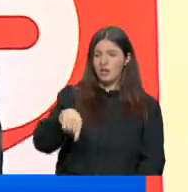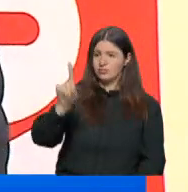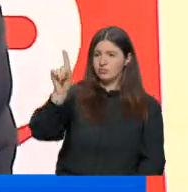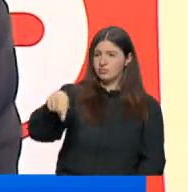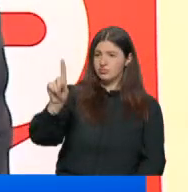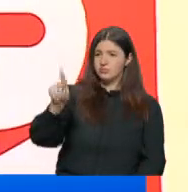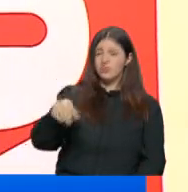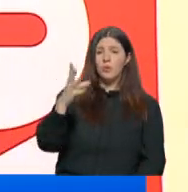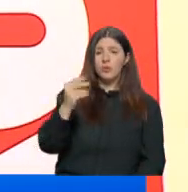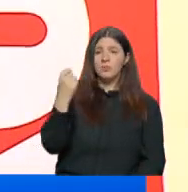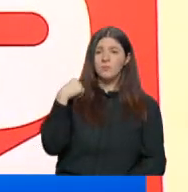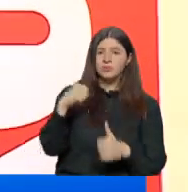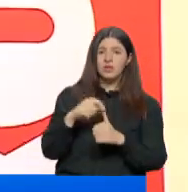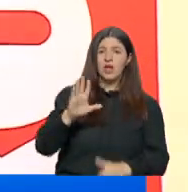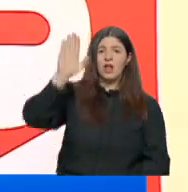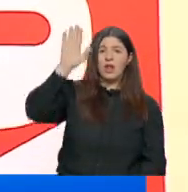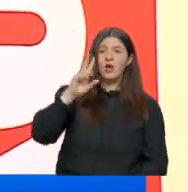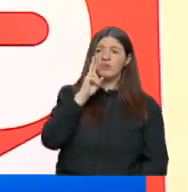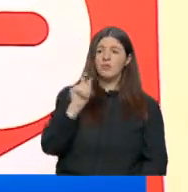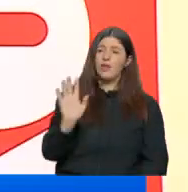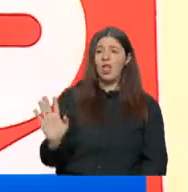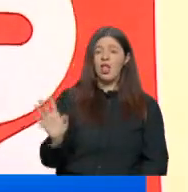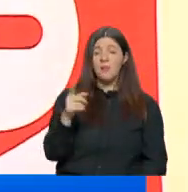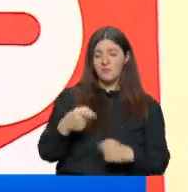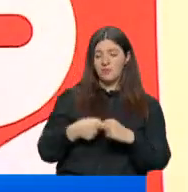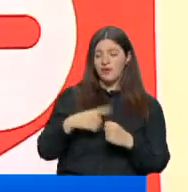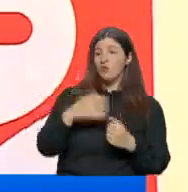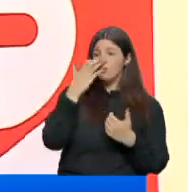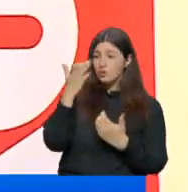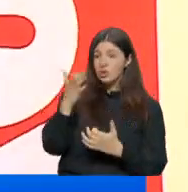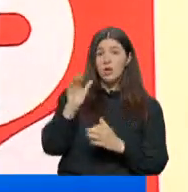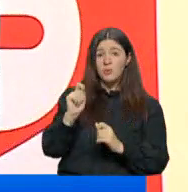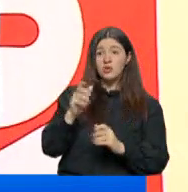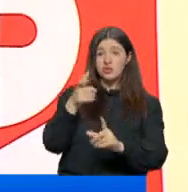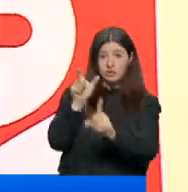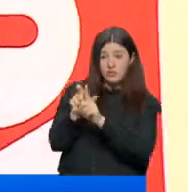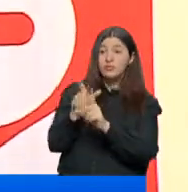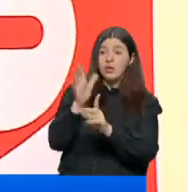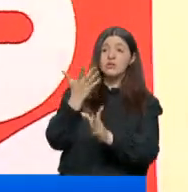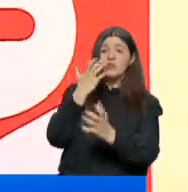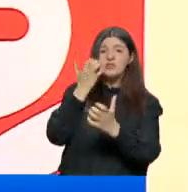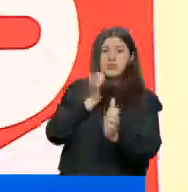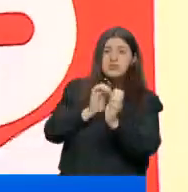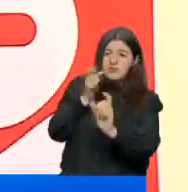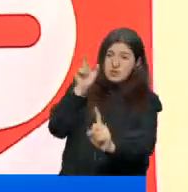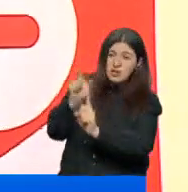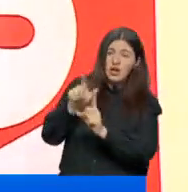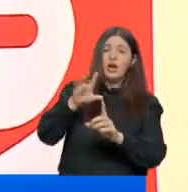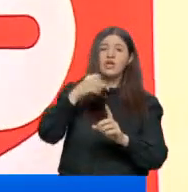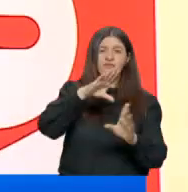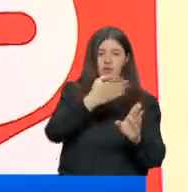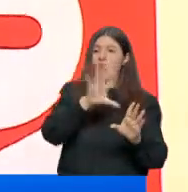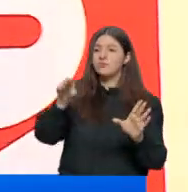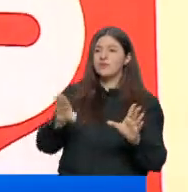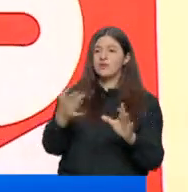makinesi olduğunuzu bir kez daha göstermiş oldu. Geçen hafta hani savunuyorsanız sonuna kadar savunun ya. Tayyip Erdoğan vazgeçince hepsi vazgeçmiş oldu.